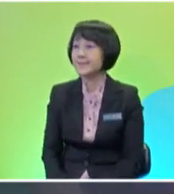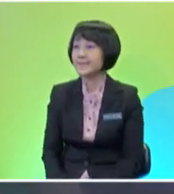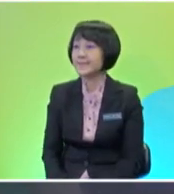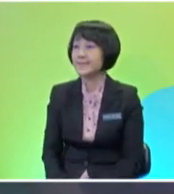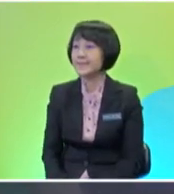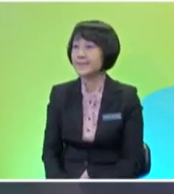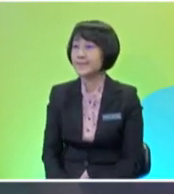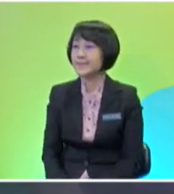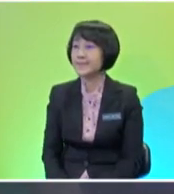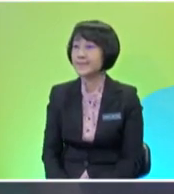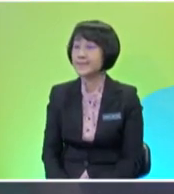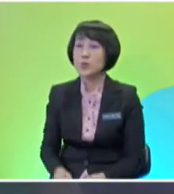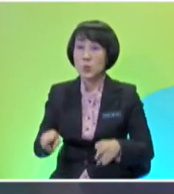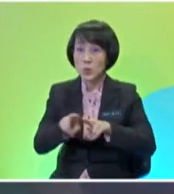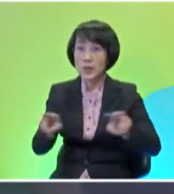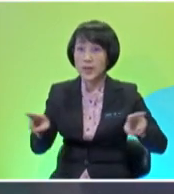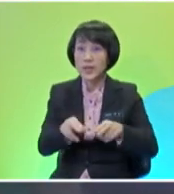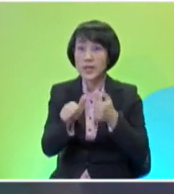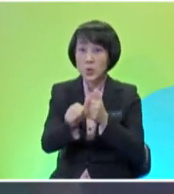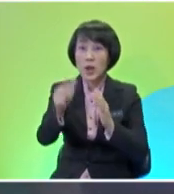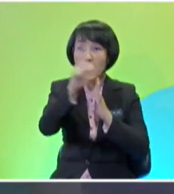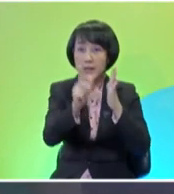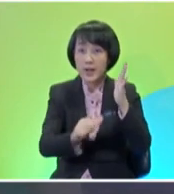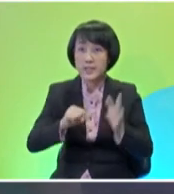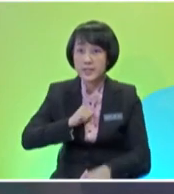Okey, macam Irfan 15. Jadi, Irfan letak kat sini.